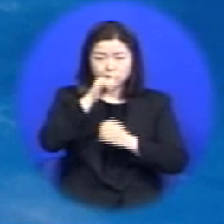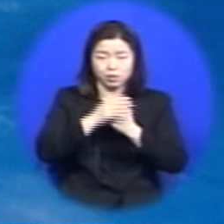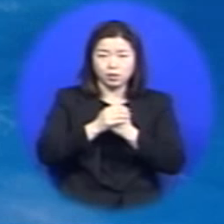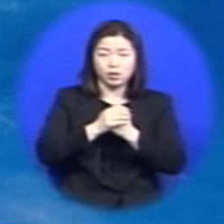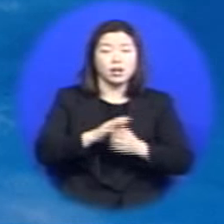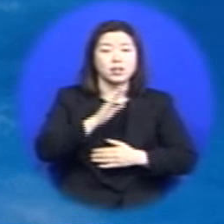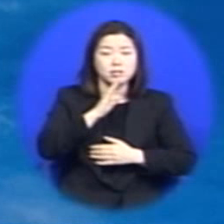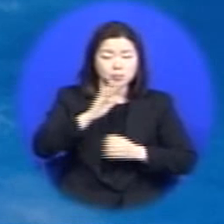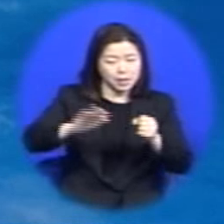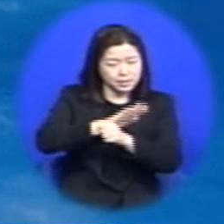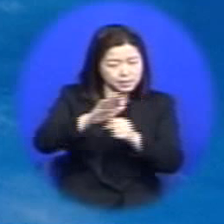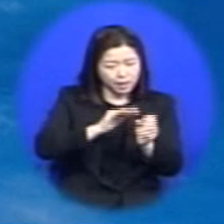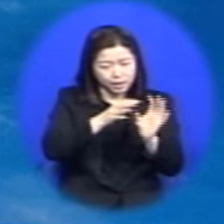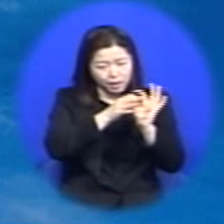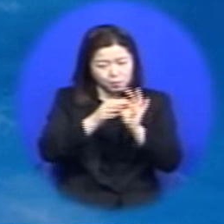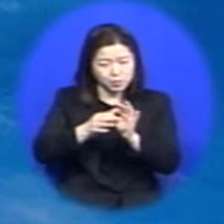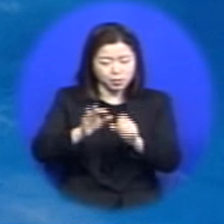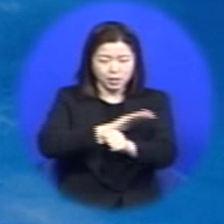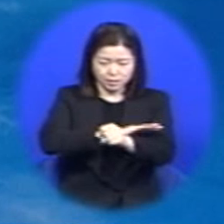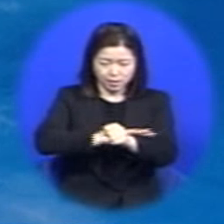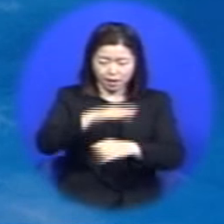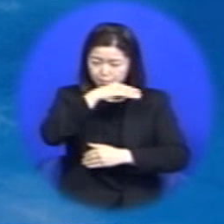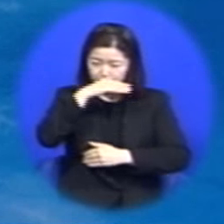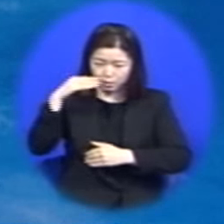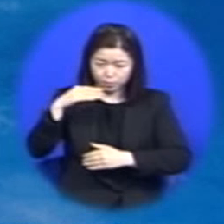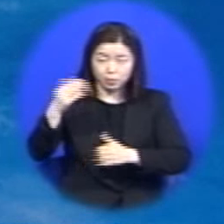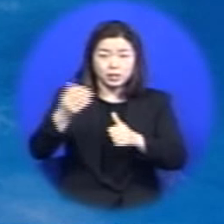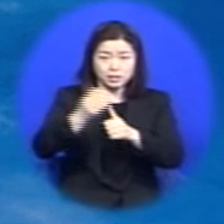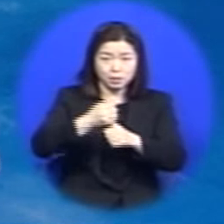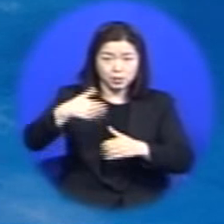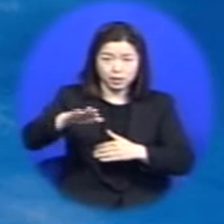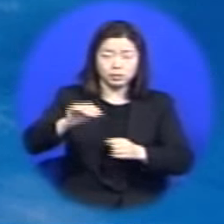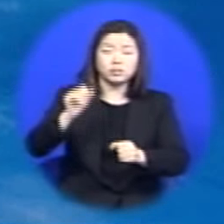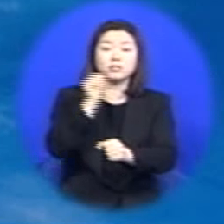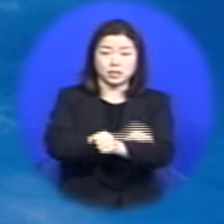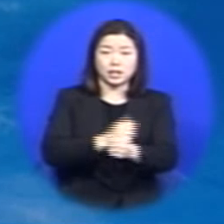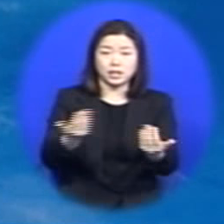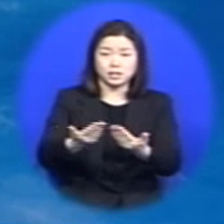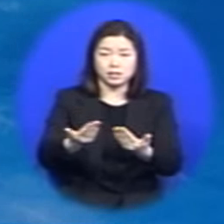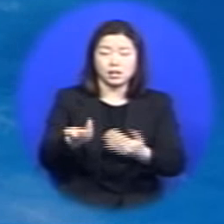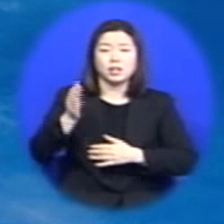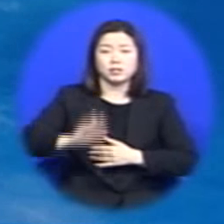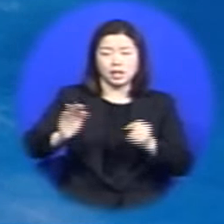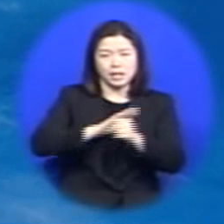정말 사랑하면서 바로 잡는 일은 잘하는 일이에요. 그런데 사랑이 없어서